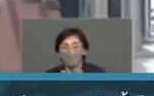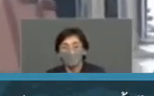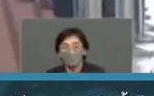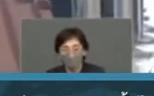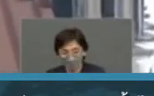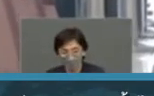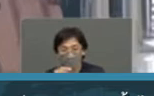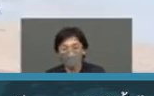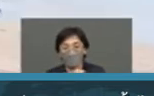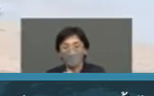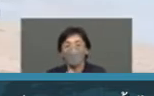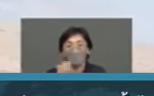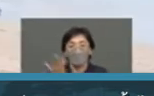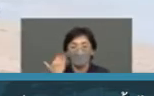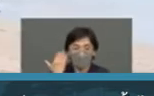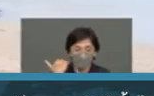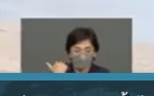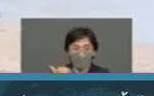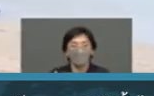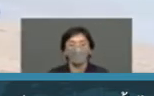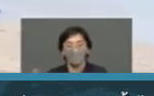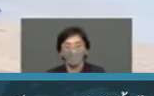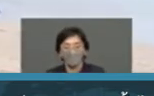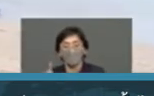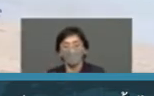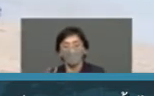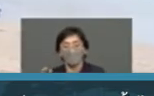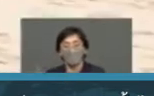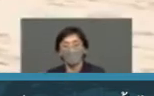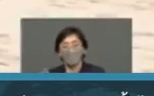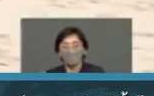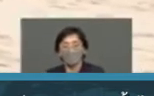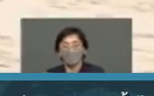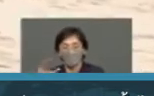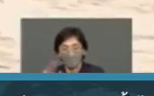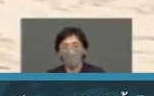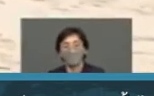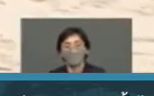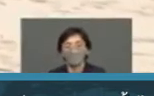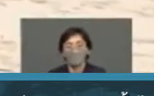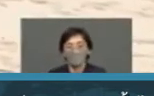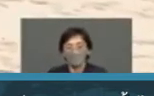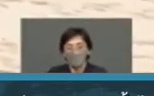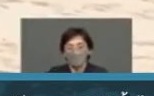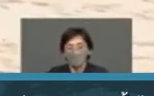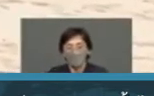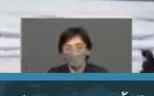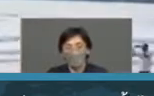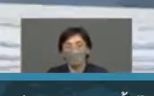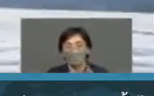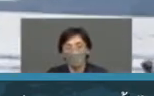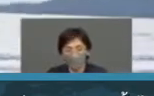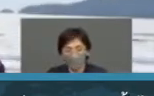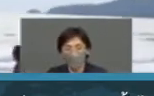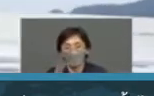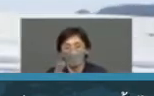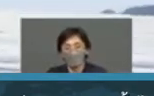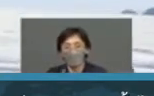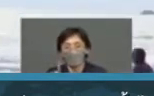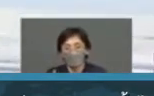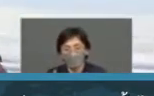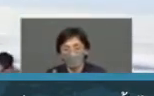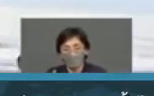ามนโยบายพร้อมทั้งเตรียมรับนักท่องเที่ยวที่จะเดินทางเข้ามายังประเทศไทยภายใต้มาตรการสาธารณสุขอย่างเข้มงวดรวมทั้ง